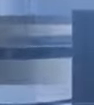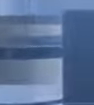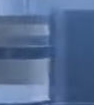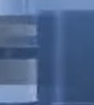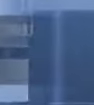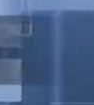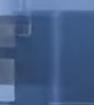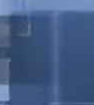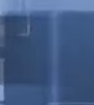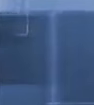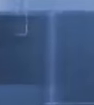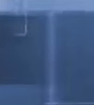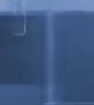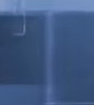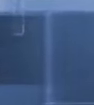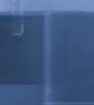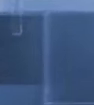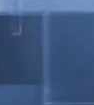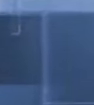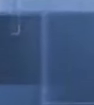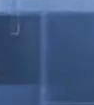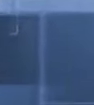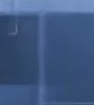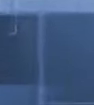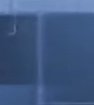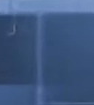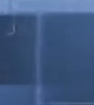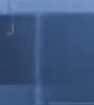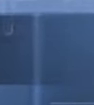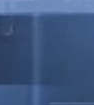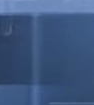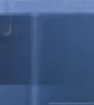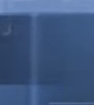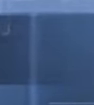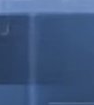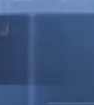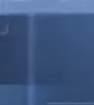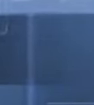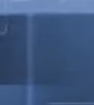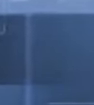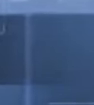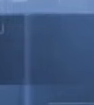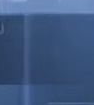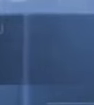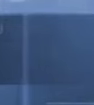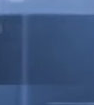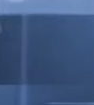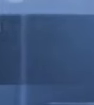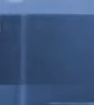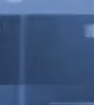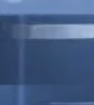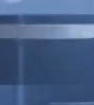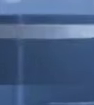Предлагаем вашему вниманию прогноз погоды на пятницу, 1 сентября. В области осадков не ожидается. Днем столбик термометра поднимется